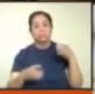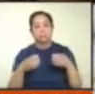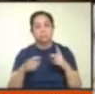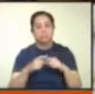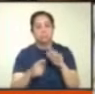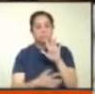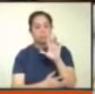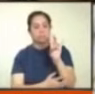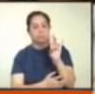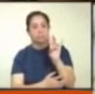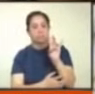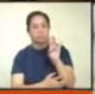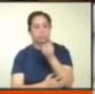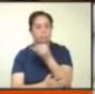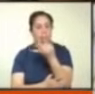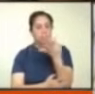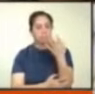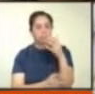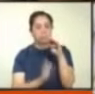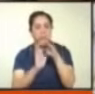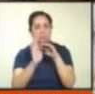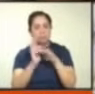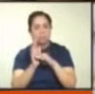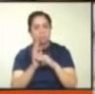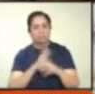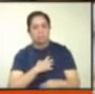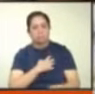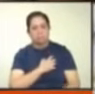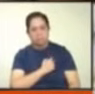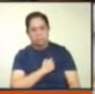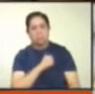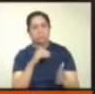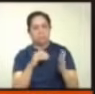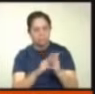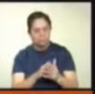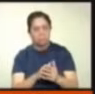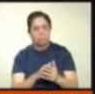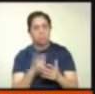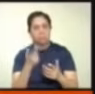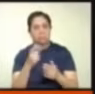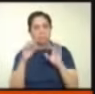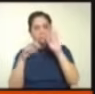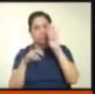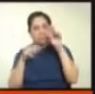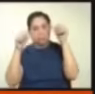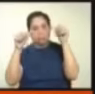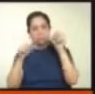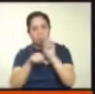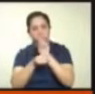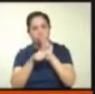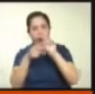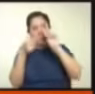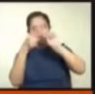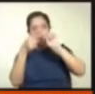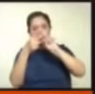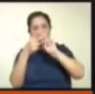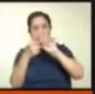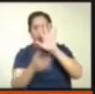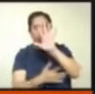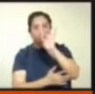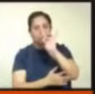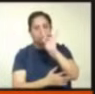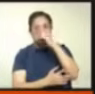na 57 counts of murder lang ang hatol, nadurog muli ang puso ni Reyna Fe. Sa kanyang Facebook, ginamit niya ang hashtag na